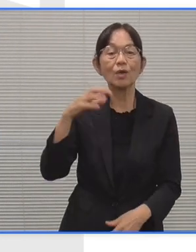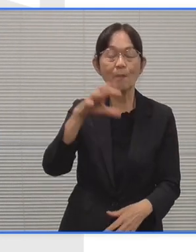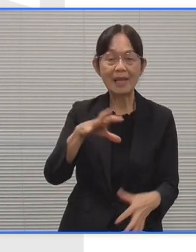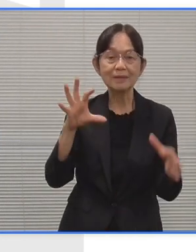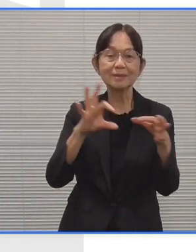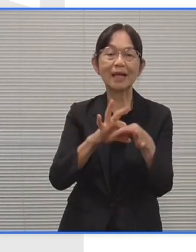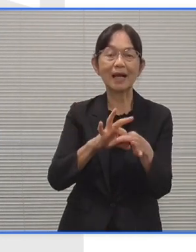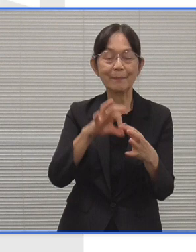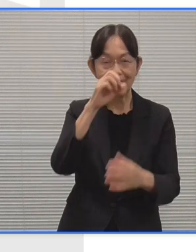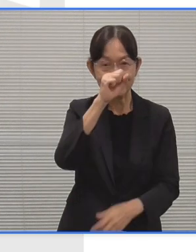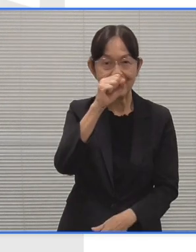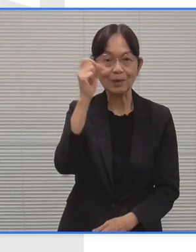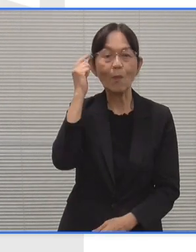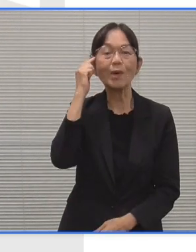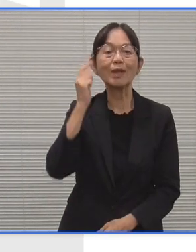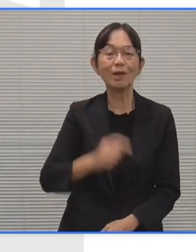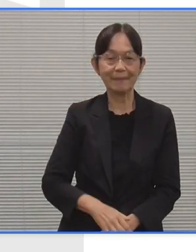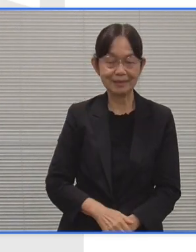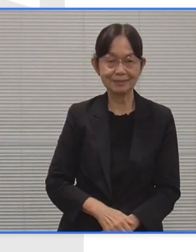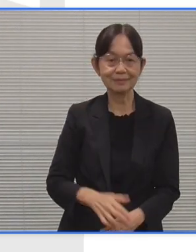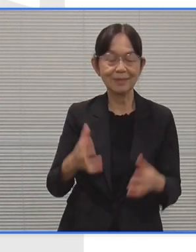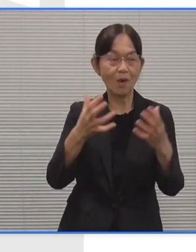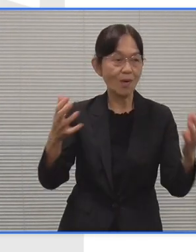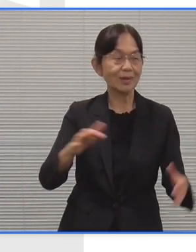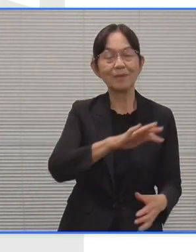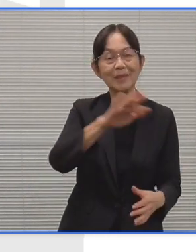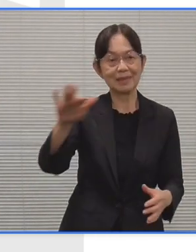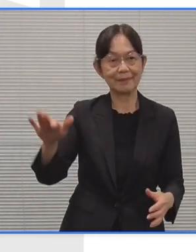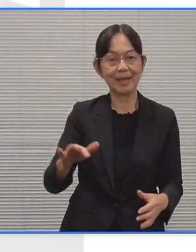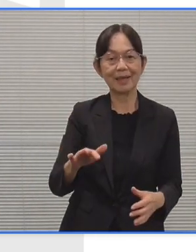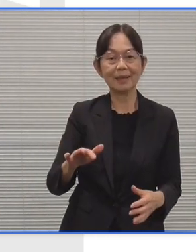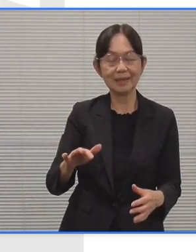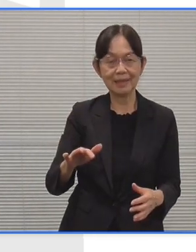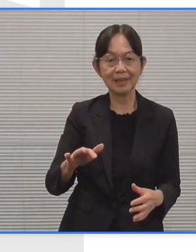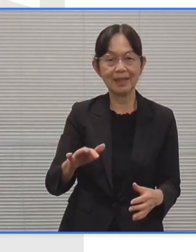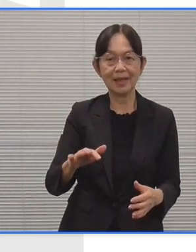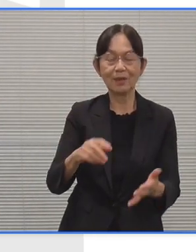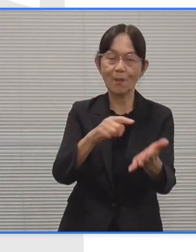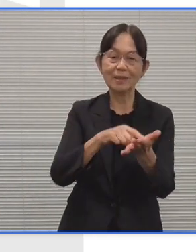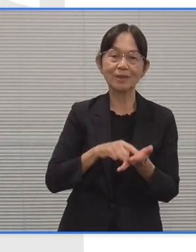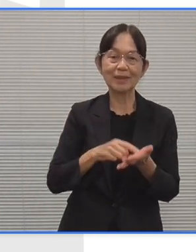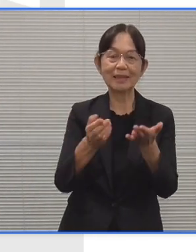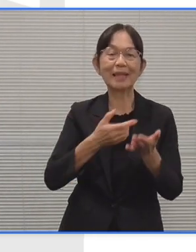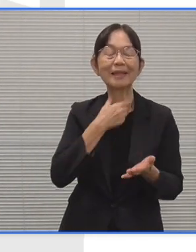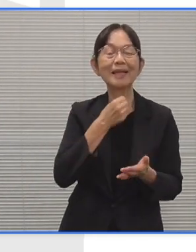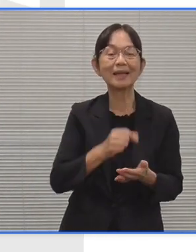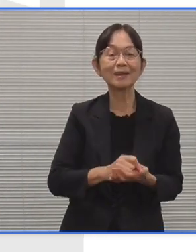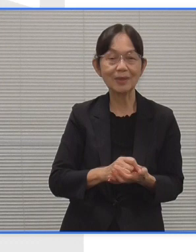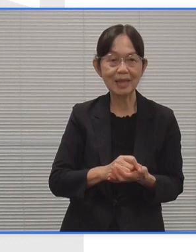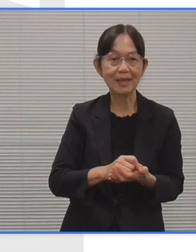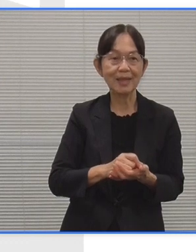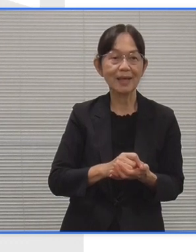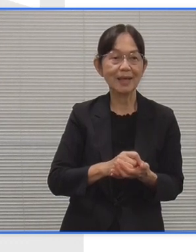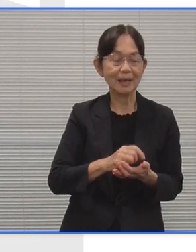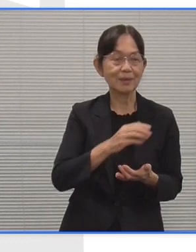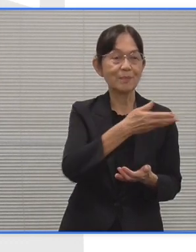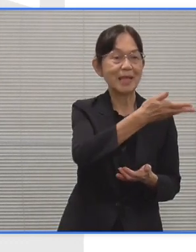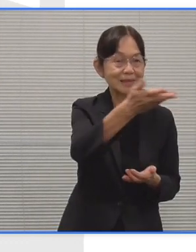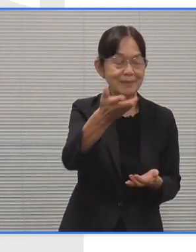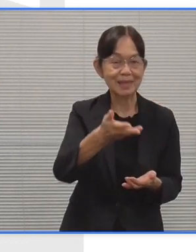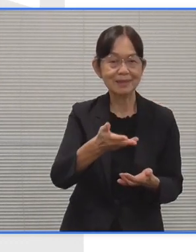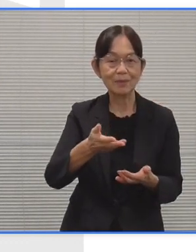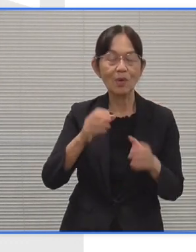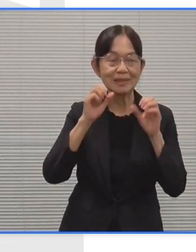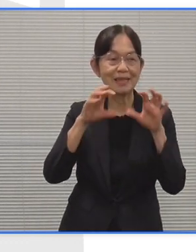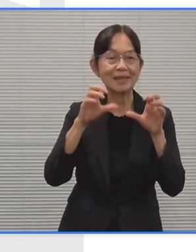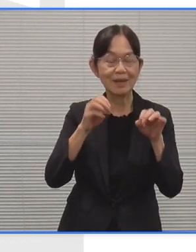といいなというふうに思っています。多くの皆様にご投票いただきたいので、ぜひメディアの皆様も宣伝をよろしくお願いした